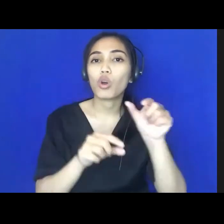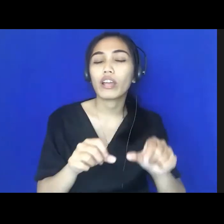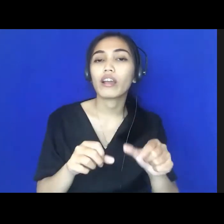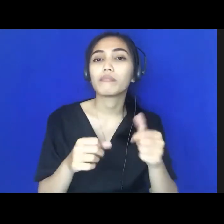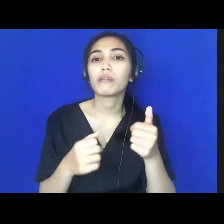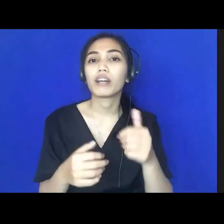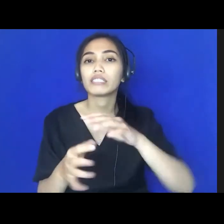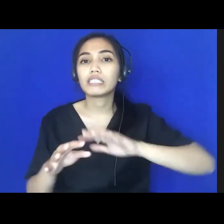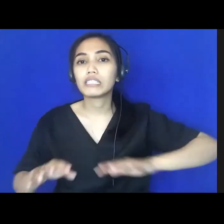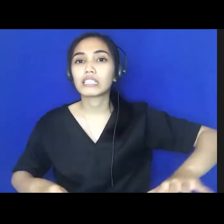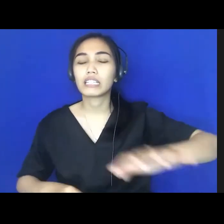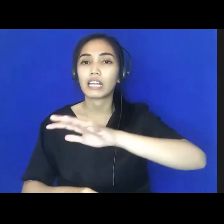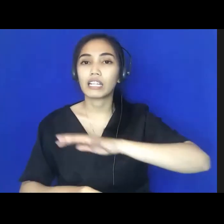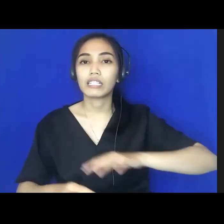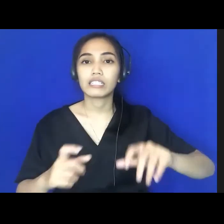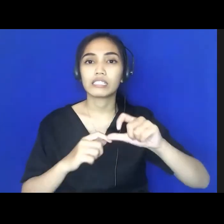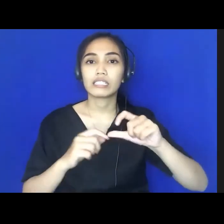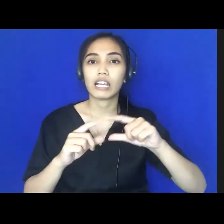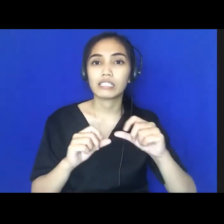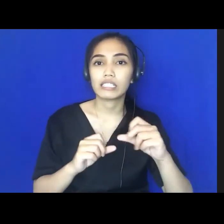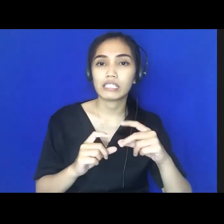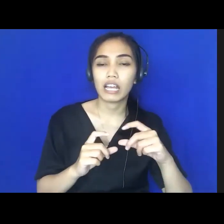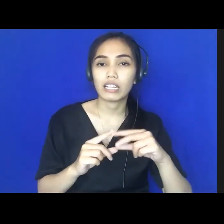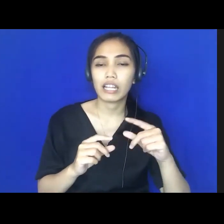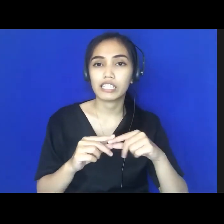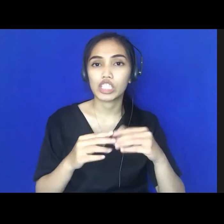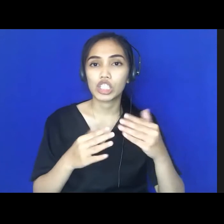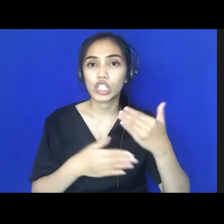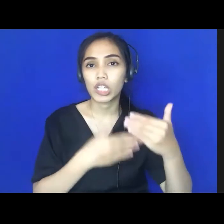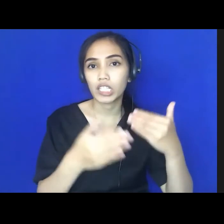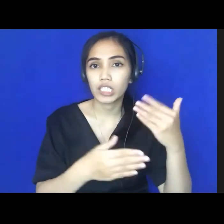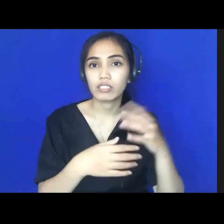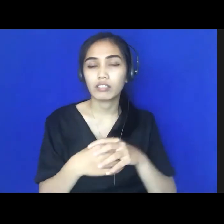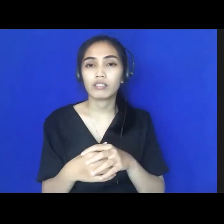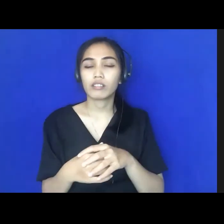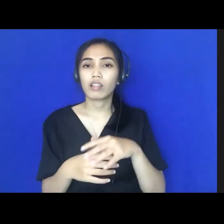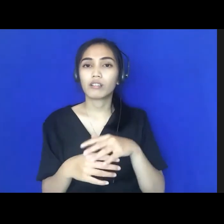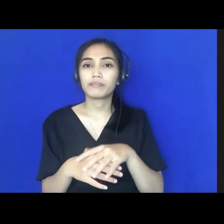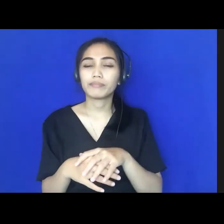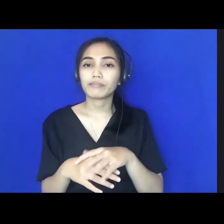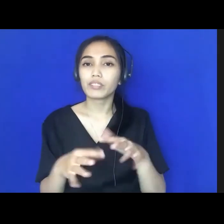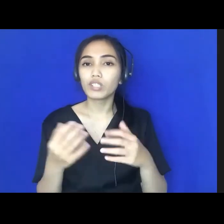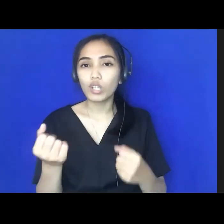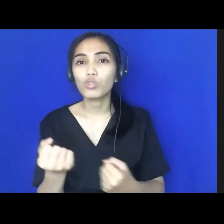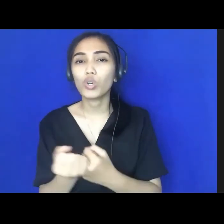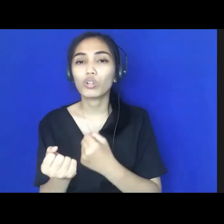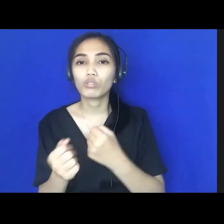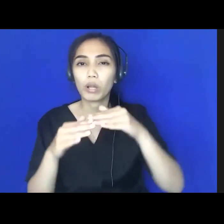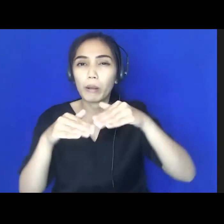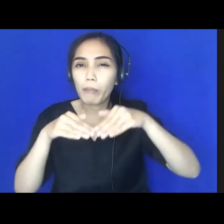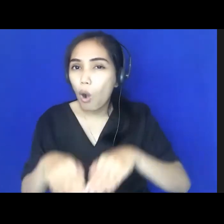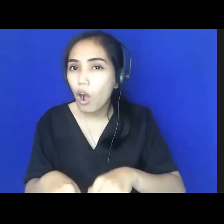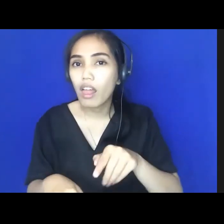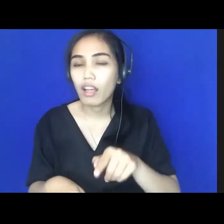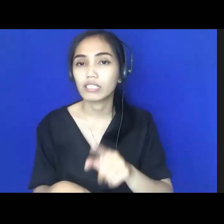sekitar sasaran-sasaran strategis kita. Jadi sekali lagi bahwa konvergensi itu akan kita dorong ke bawah, lebih bawah lagi dalam hal